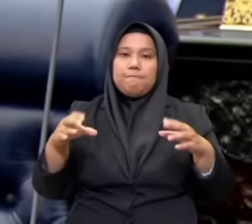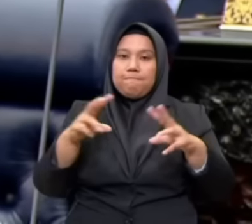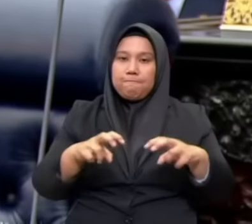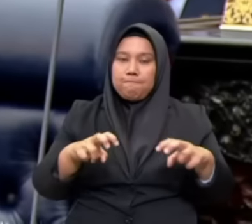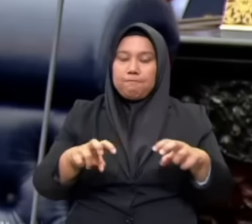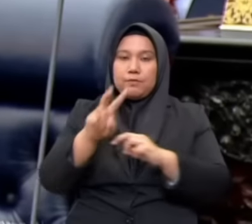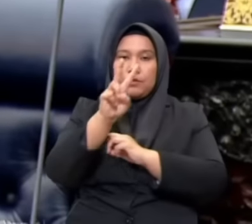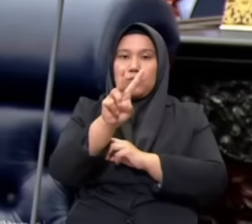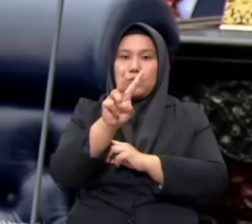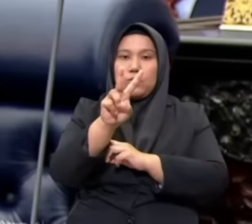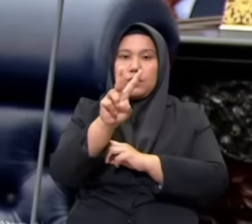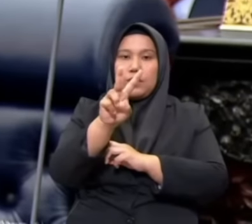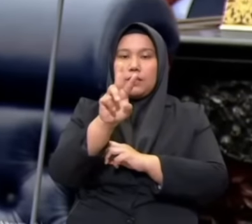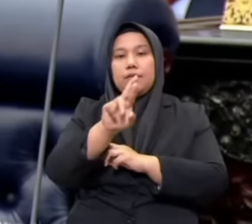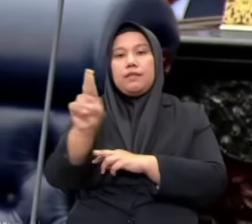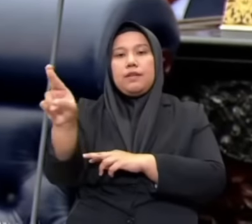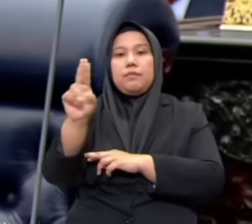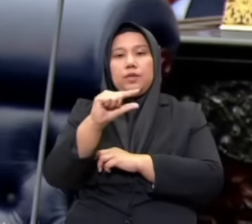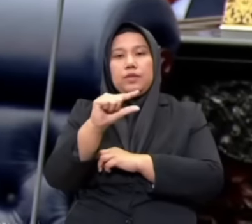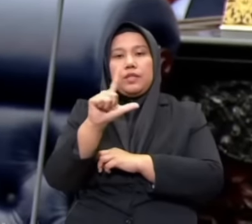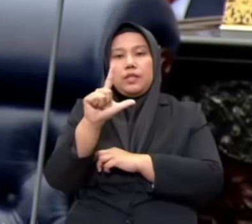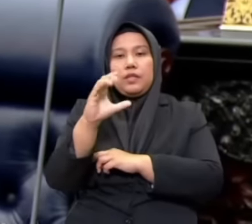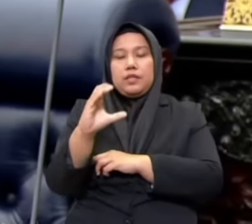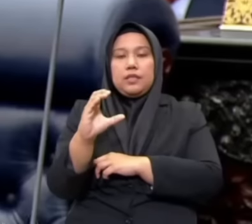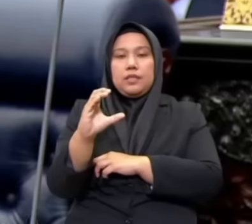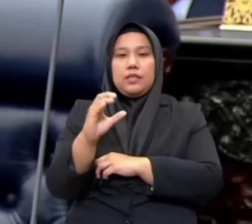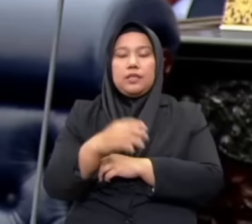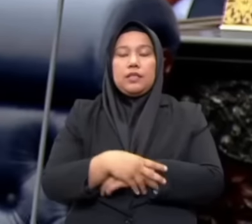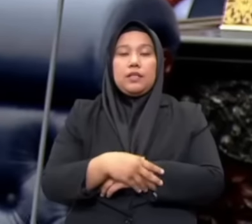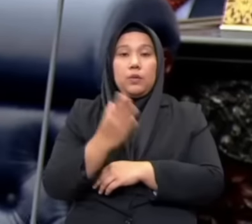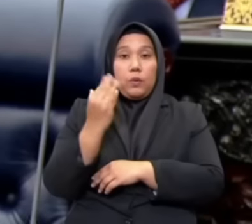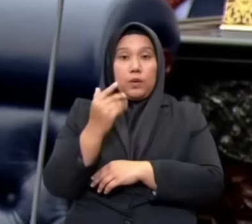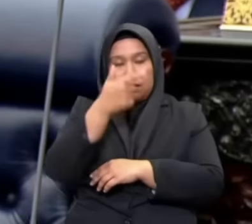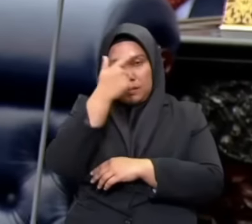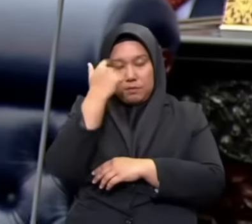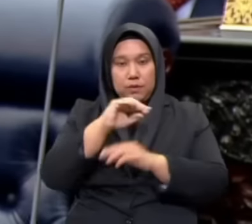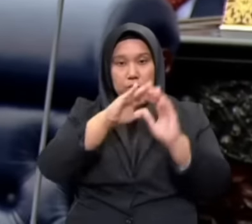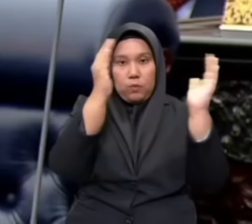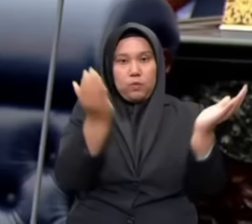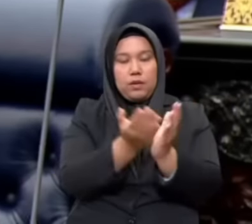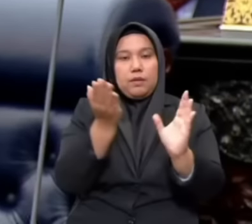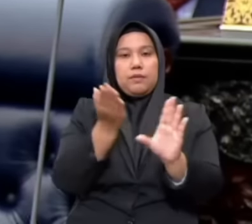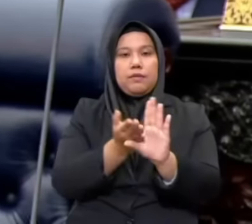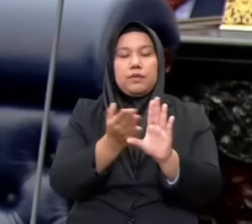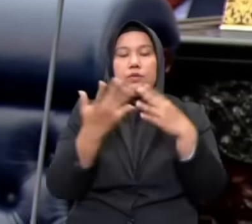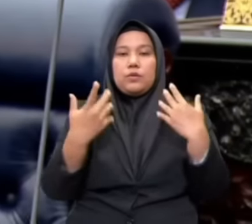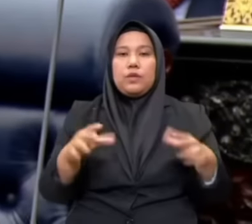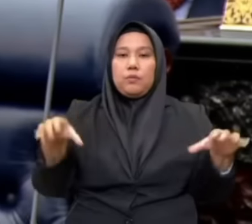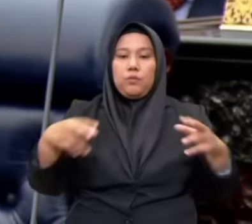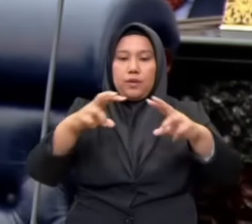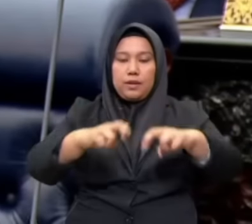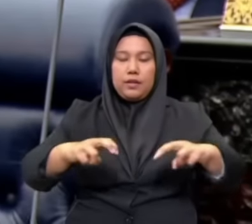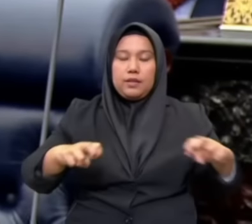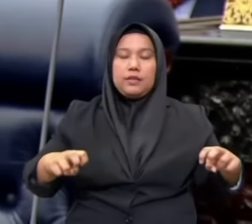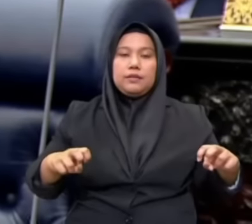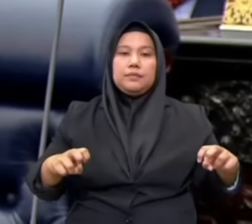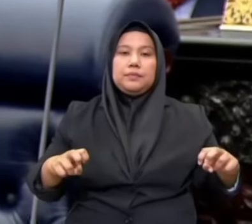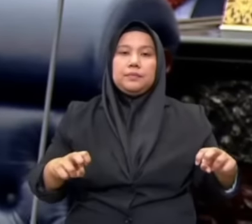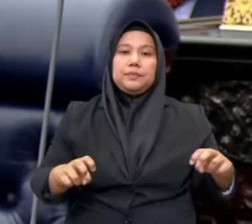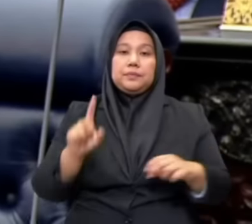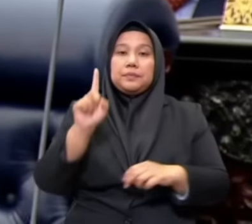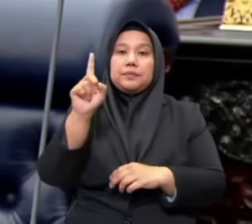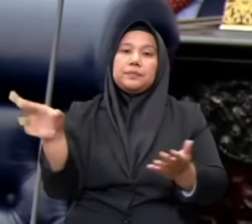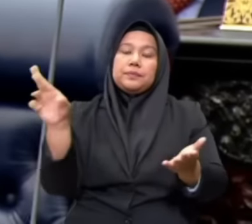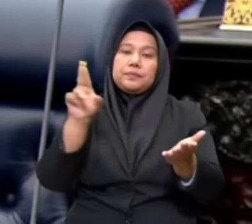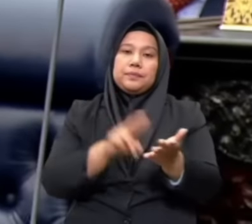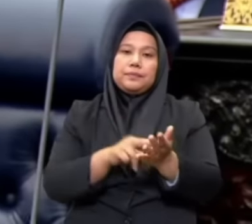kepada 2000 JLC ini. Sebab apa? World Bank, Tuan Yang Pertua, telah buat kajian dalam satu